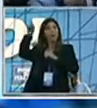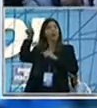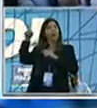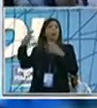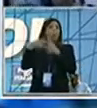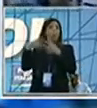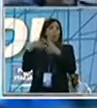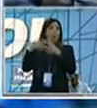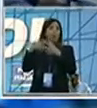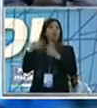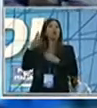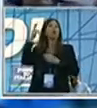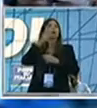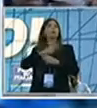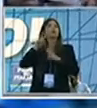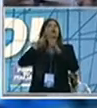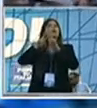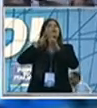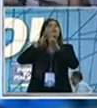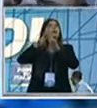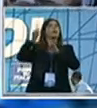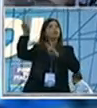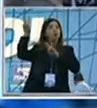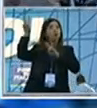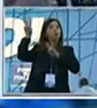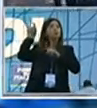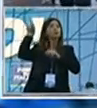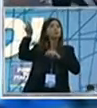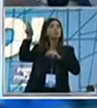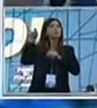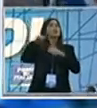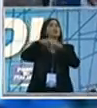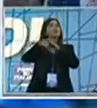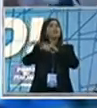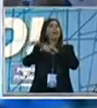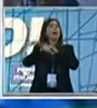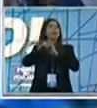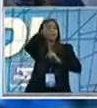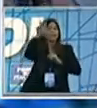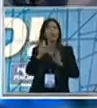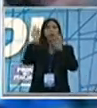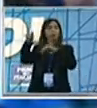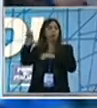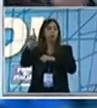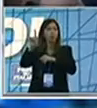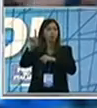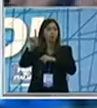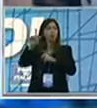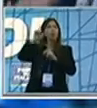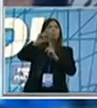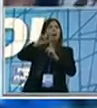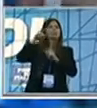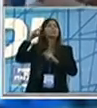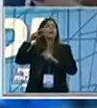si è ritagliato il suo spazio, la stessa cosa immagino farà Salvini. Io insisto però sul dato politico. I tre leader che oggi